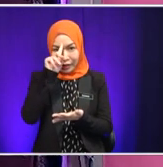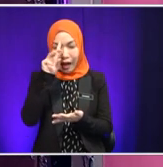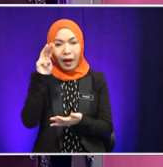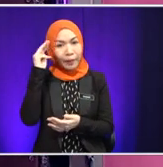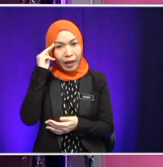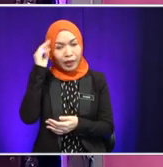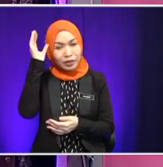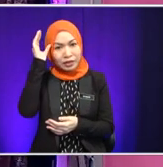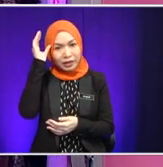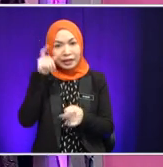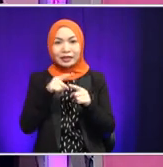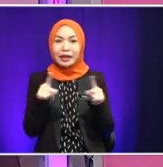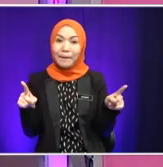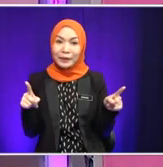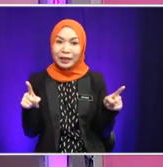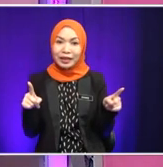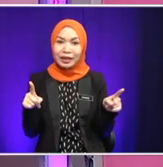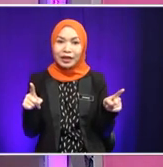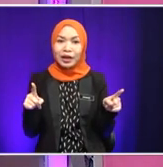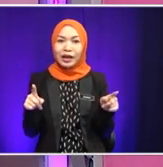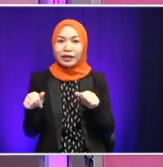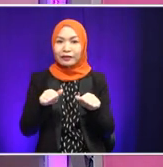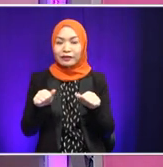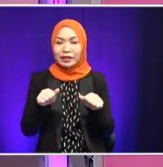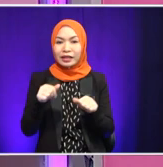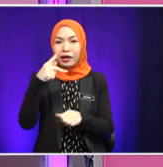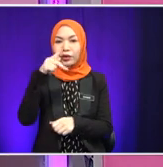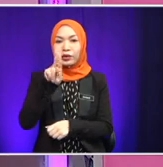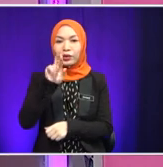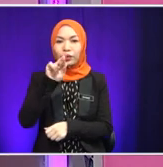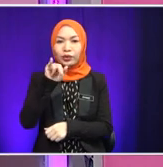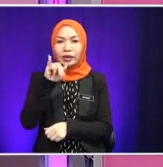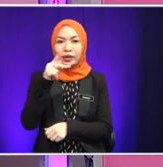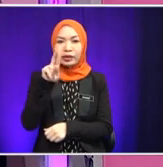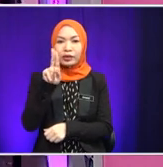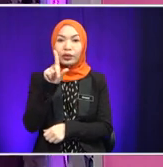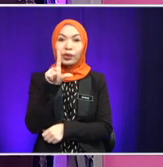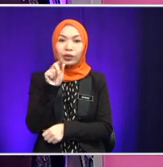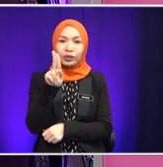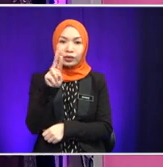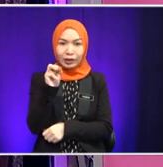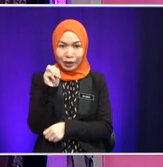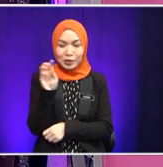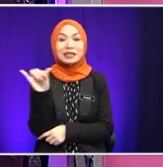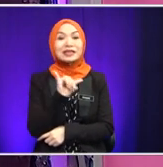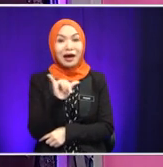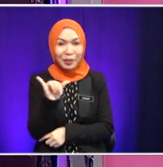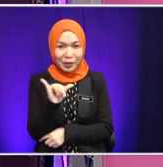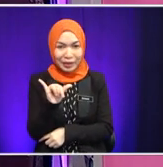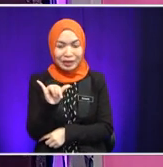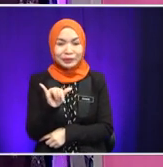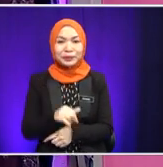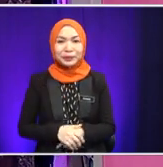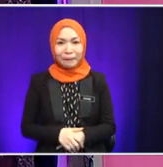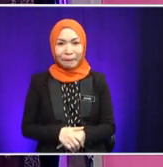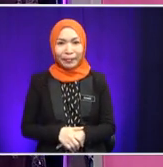dia mengamalkan kurikulum yang berbeda dengan sekolah kebangsaannya sebenarnya sama Oke Hanya bahasa saja yang